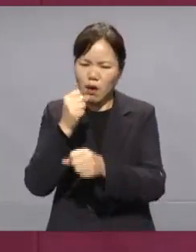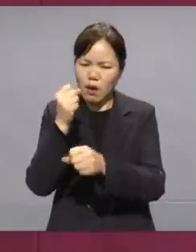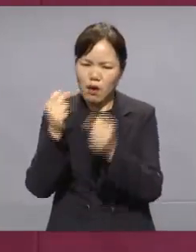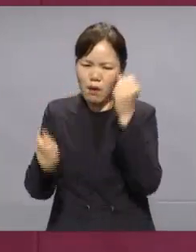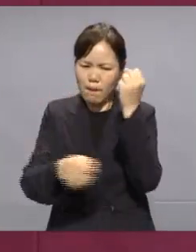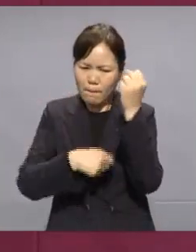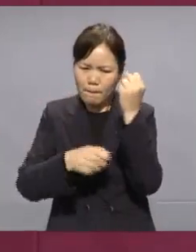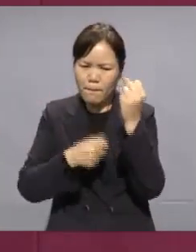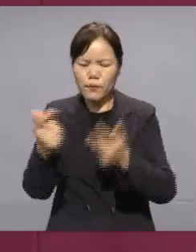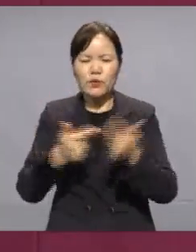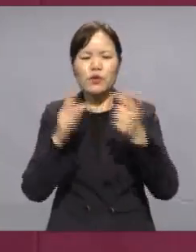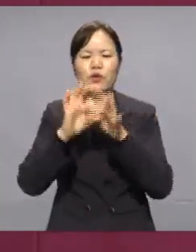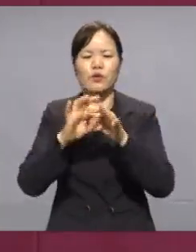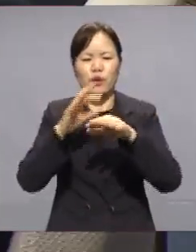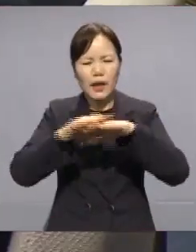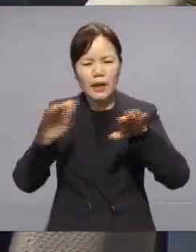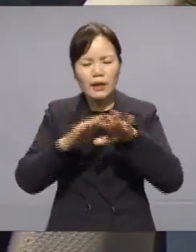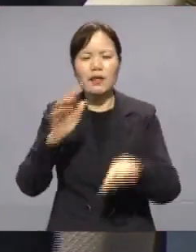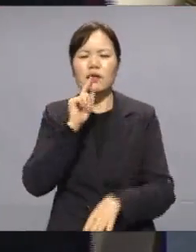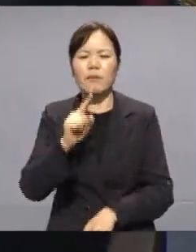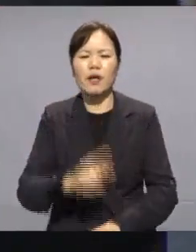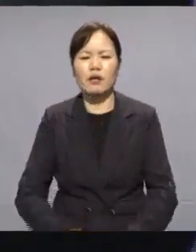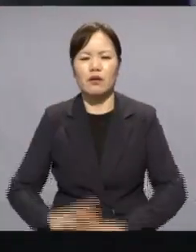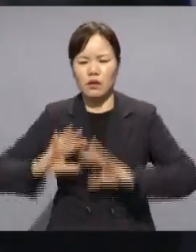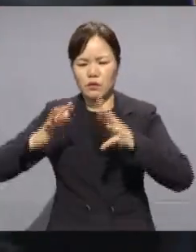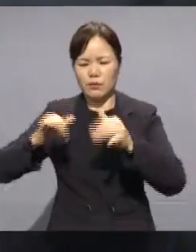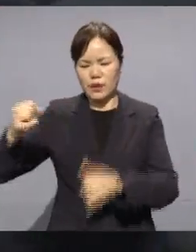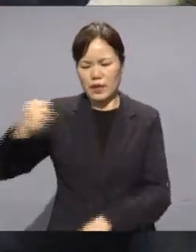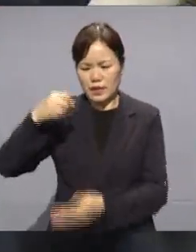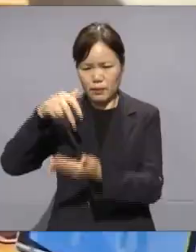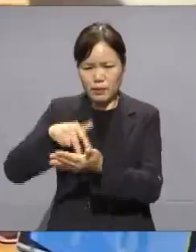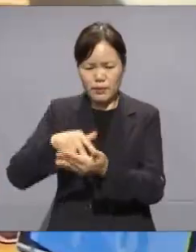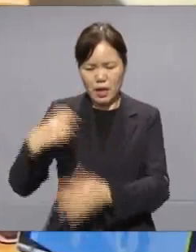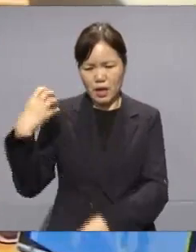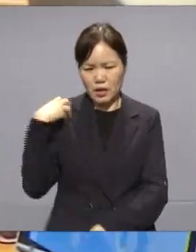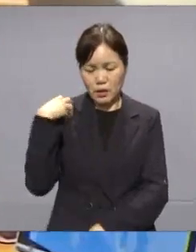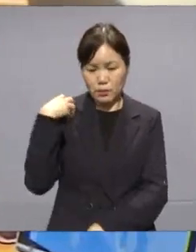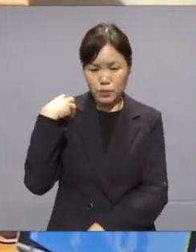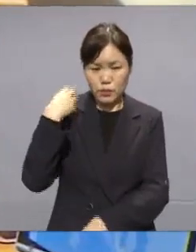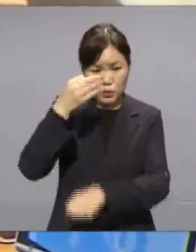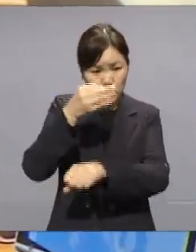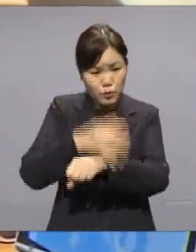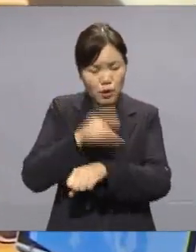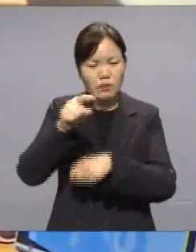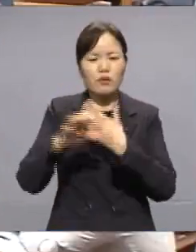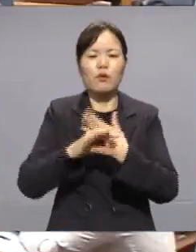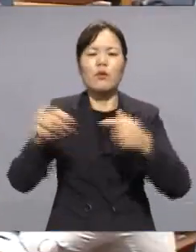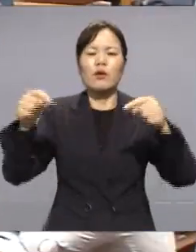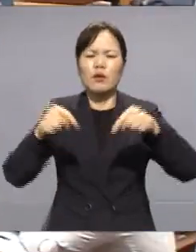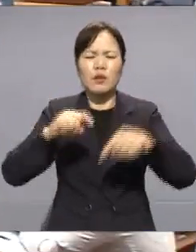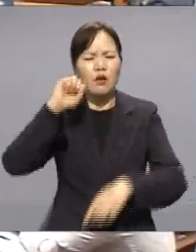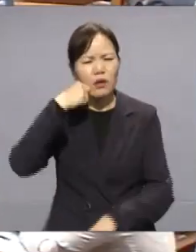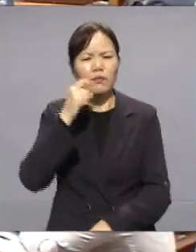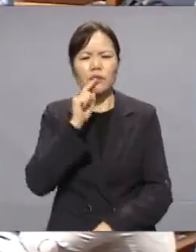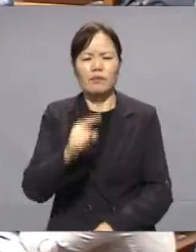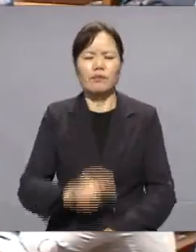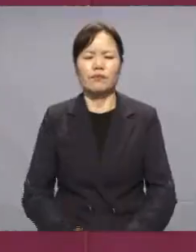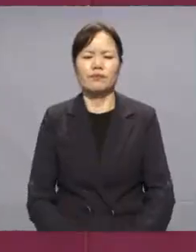통해서 해소하자는 것입니다. 국민의힘은 의무 매입 조항이 있는 한 협상은 어렵다고